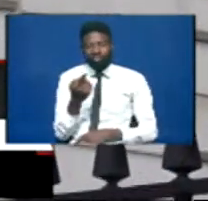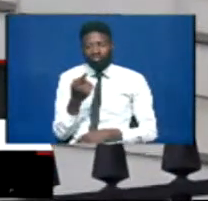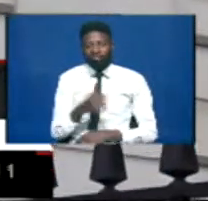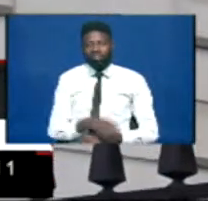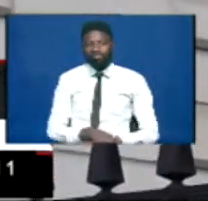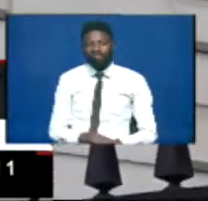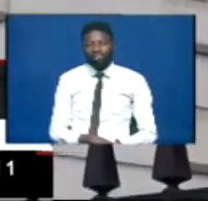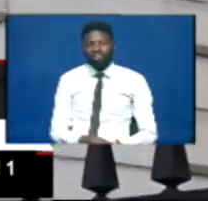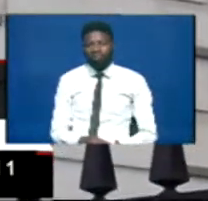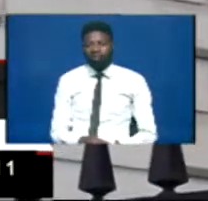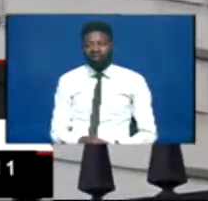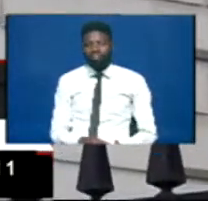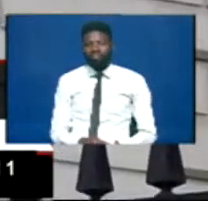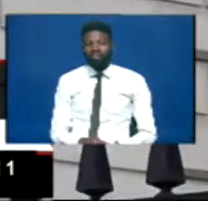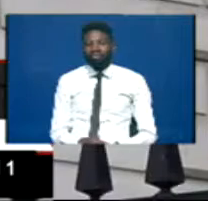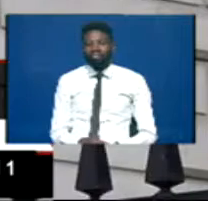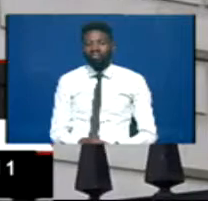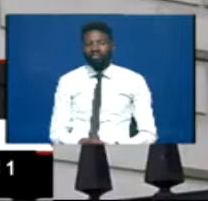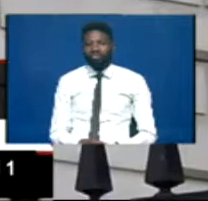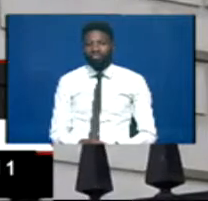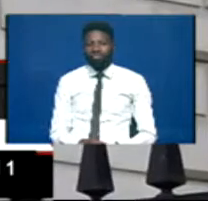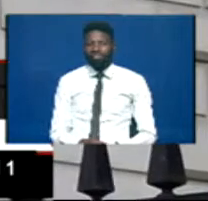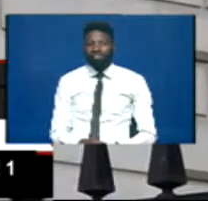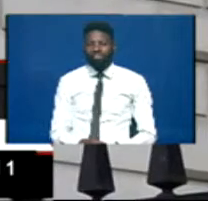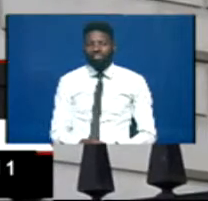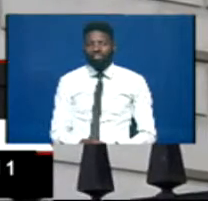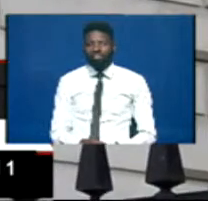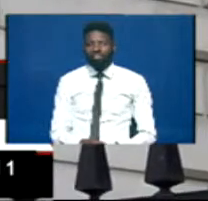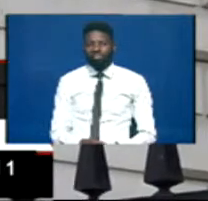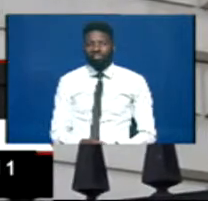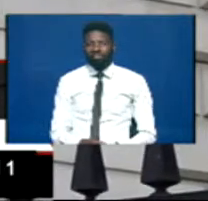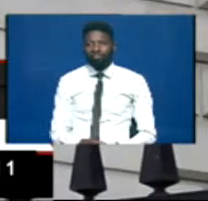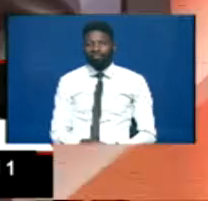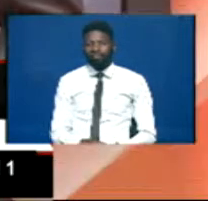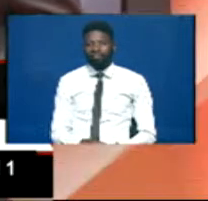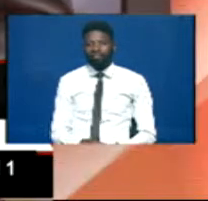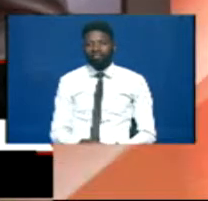hii, naitwa Safin Achieng Ouma.